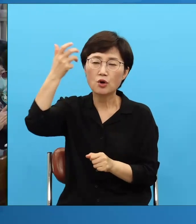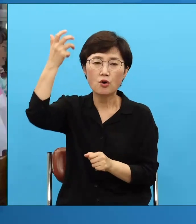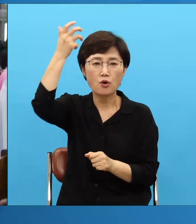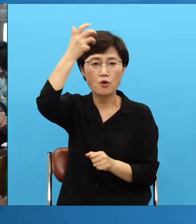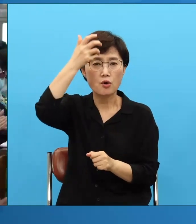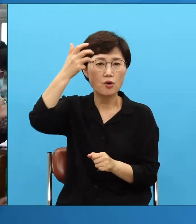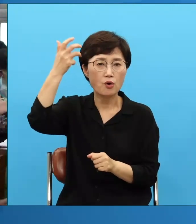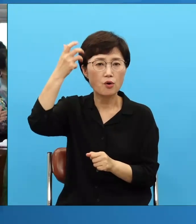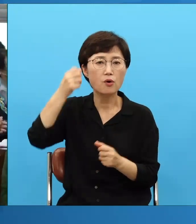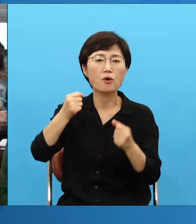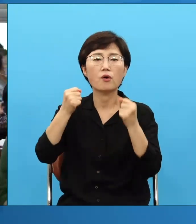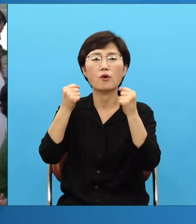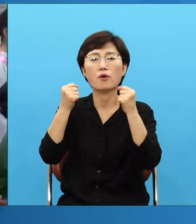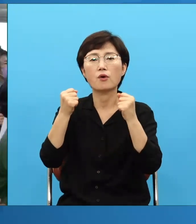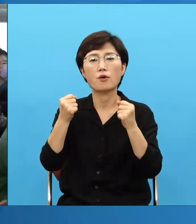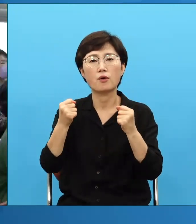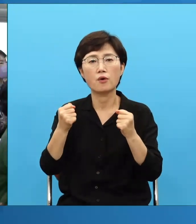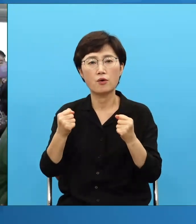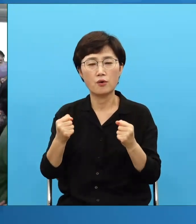성령이